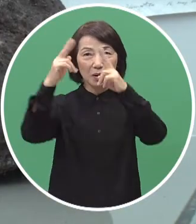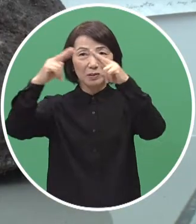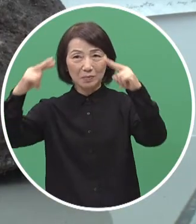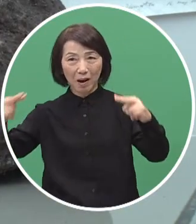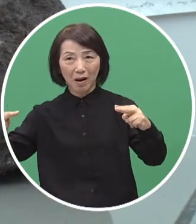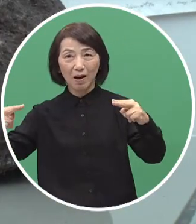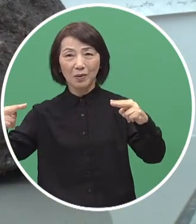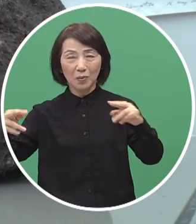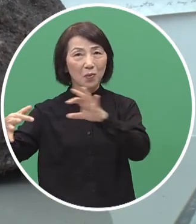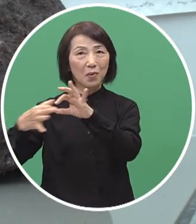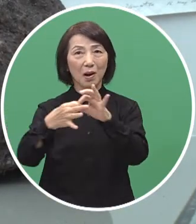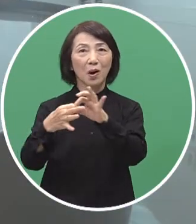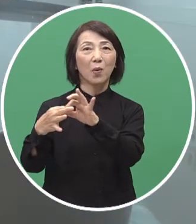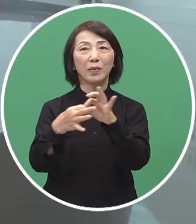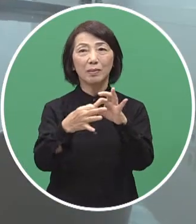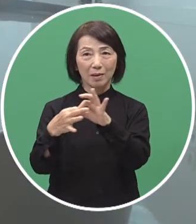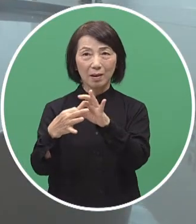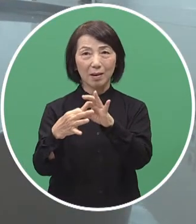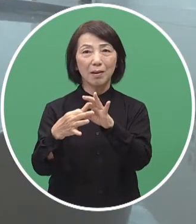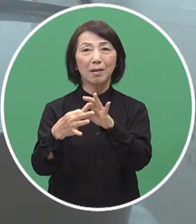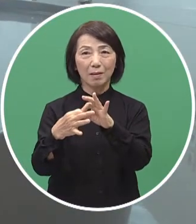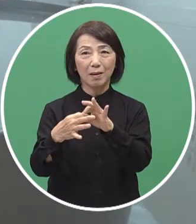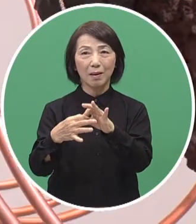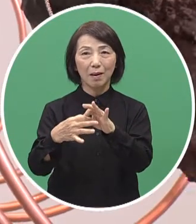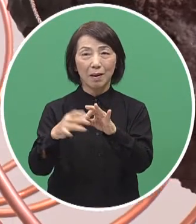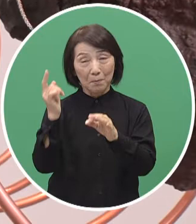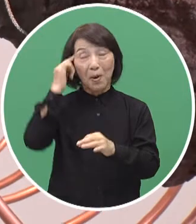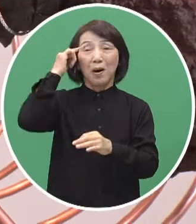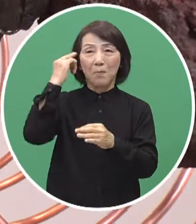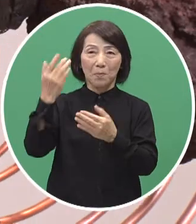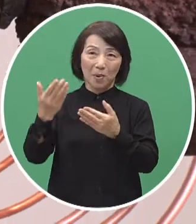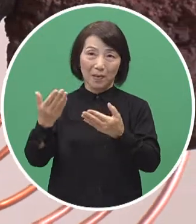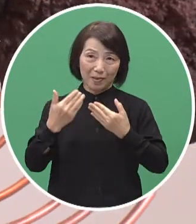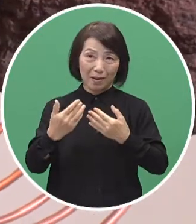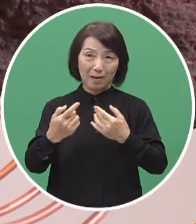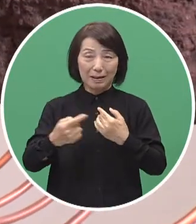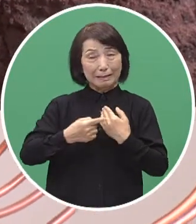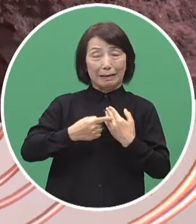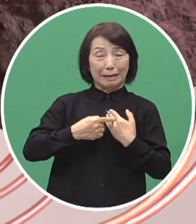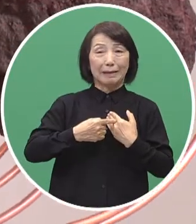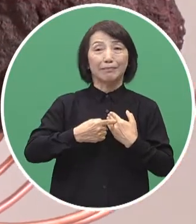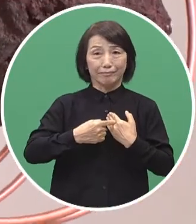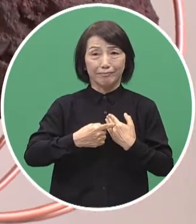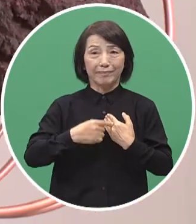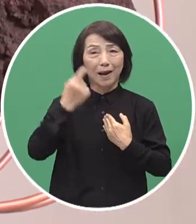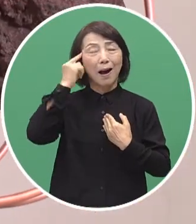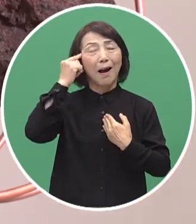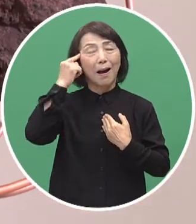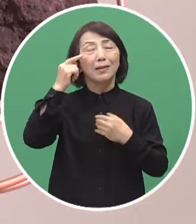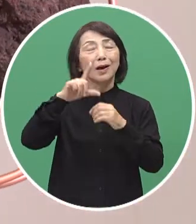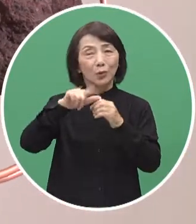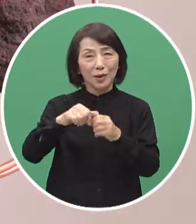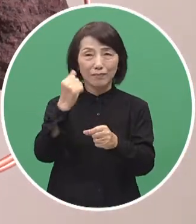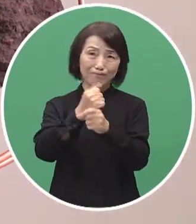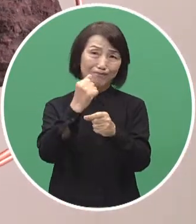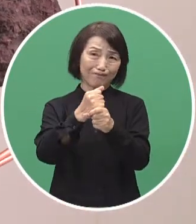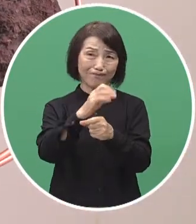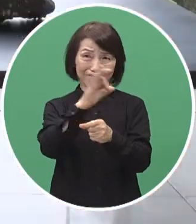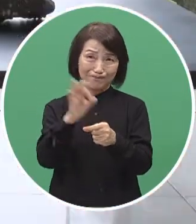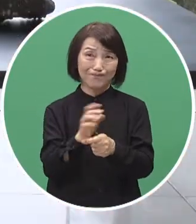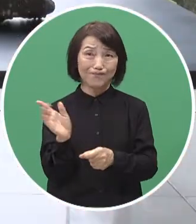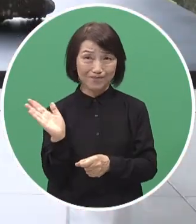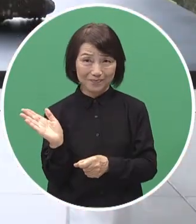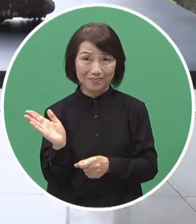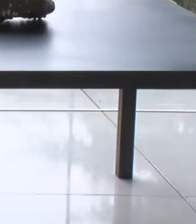島とに関わってインスピレーションをもらって触発されて考えた中で出てきた作品です。